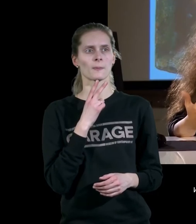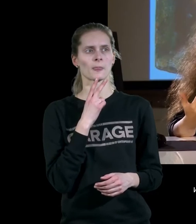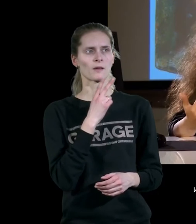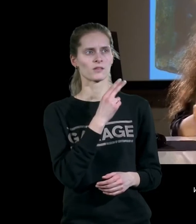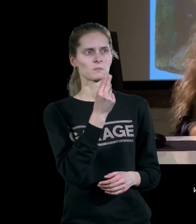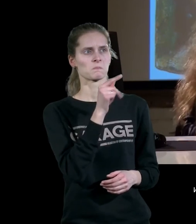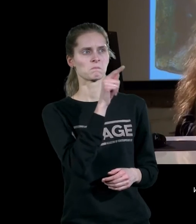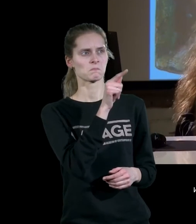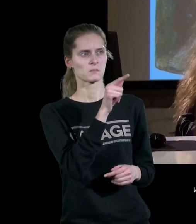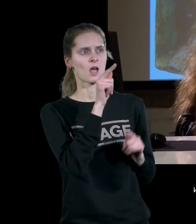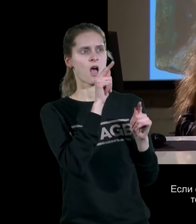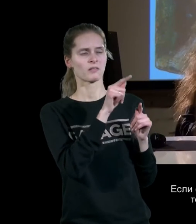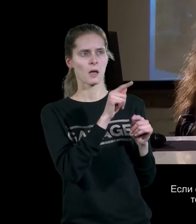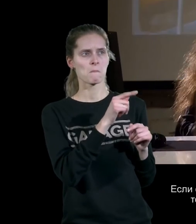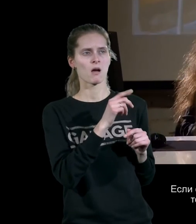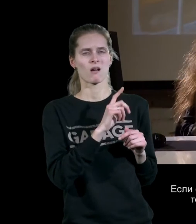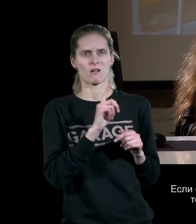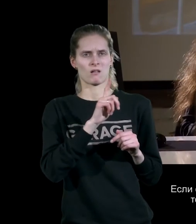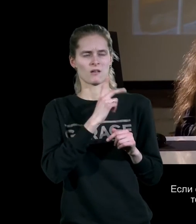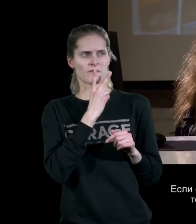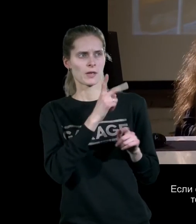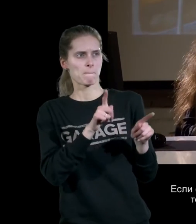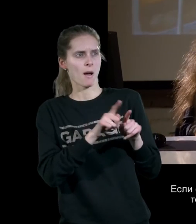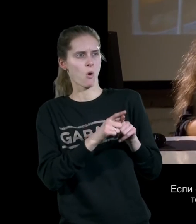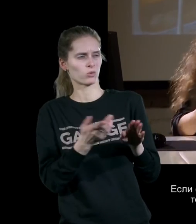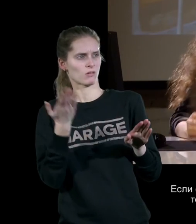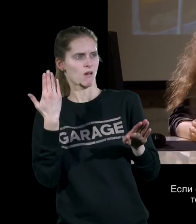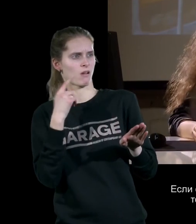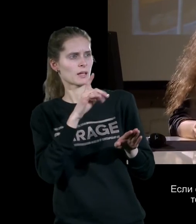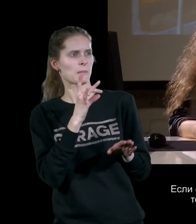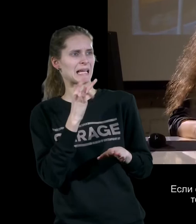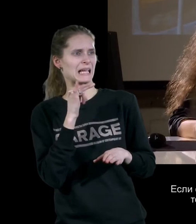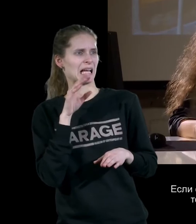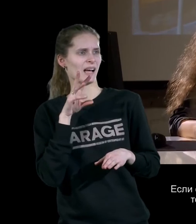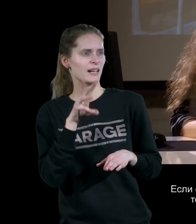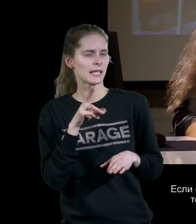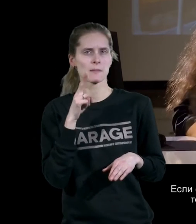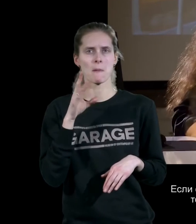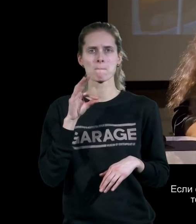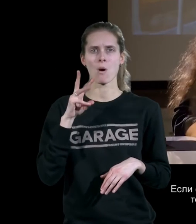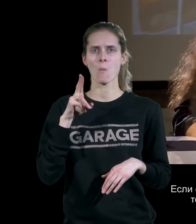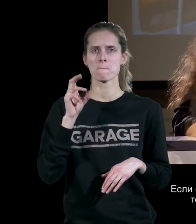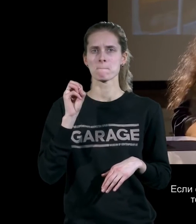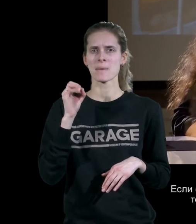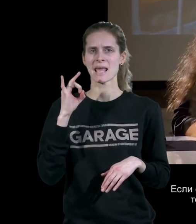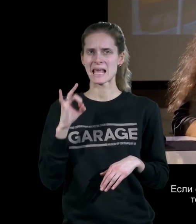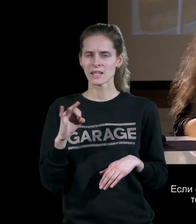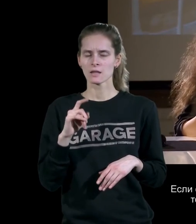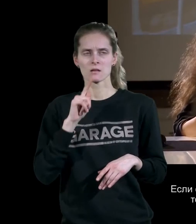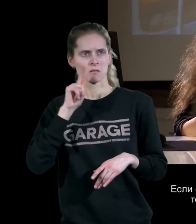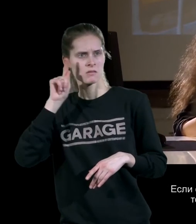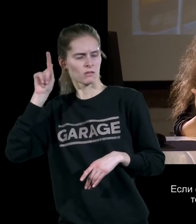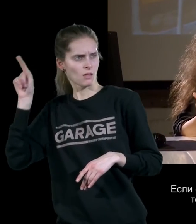к помпейским фрескам. Да, если сравнить их со знаменитой виллой Мистерии помпейской, то видно, что он